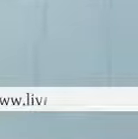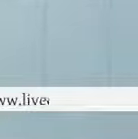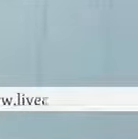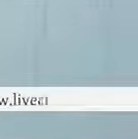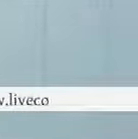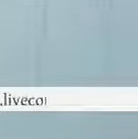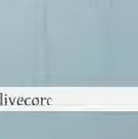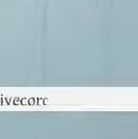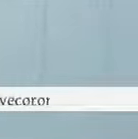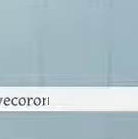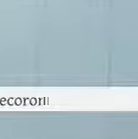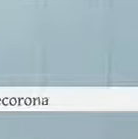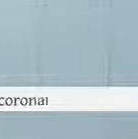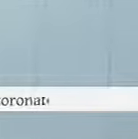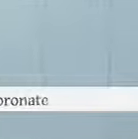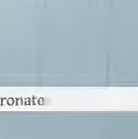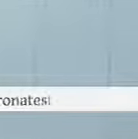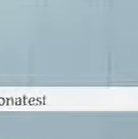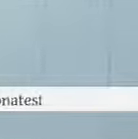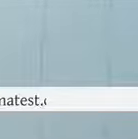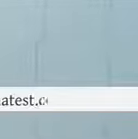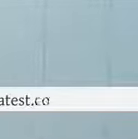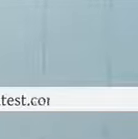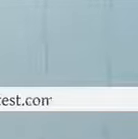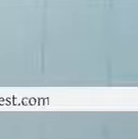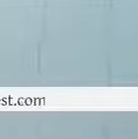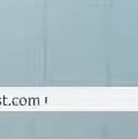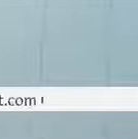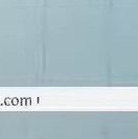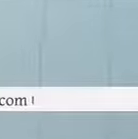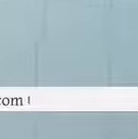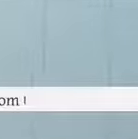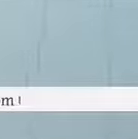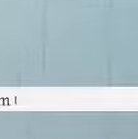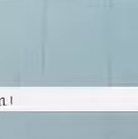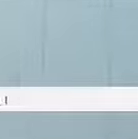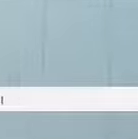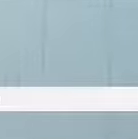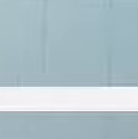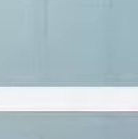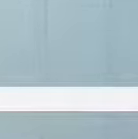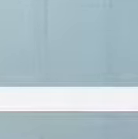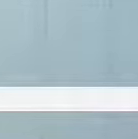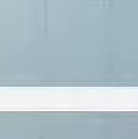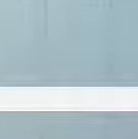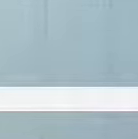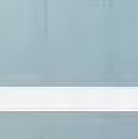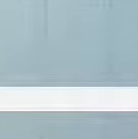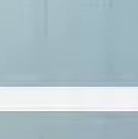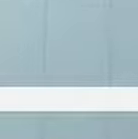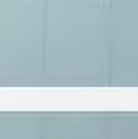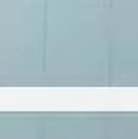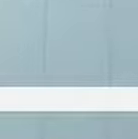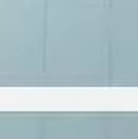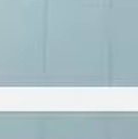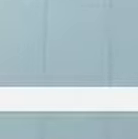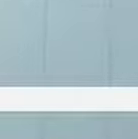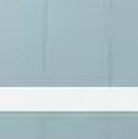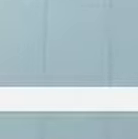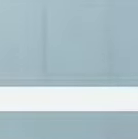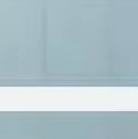3 স্তর বিশিষ্ট কাপড়ের মাস্ক ব্যবহার করা যায়। যারা কোয়ারেন্টাইনে আছেন তারা কঠোরভাবে কোয়ারেন্টাইনের শর্তগুলো মেনে